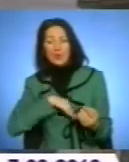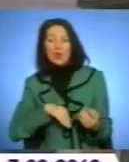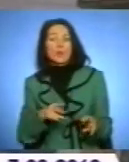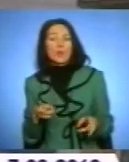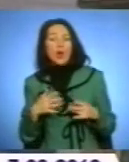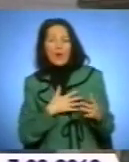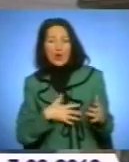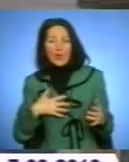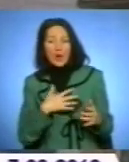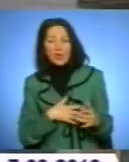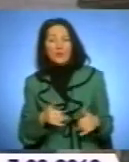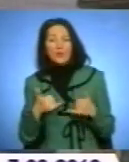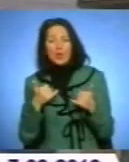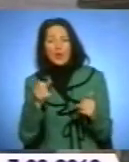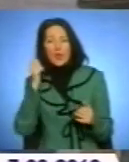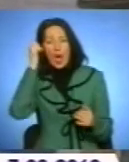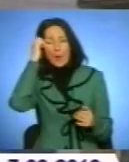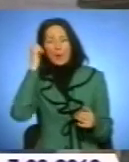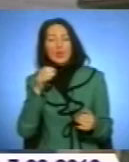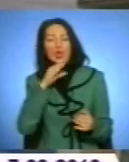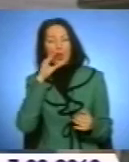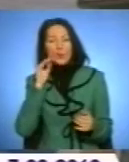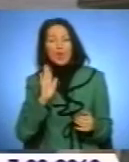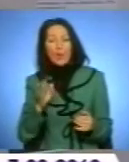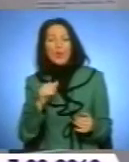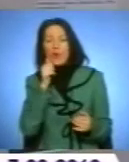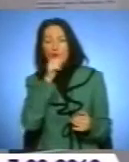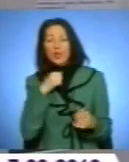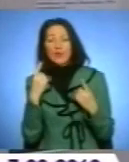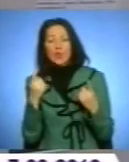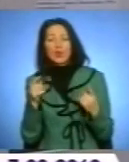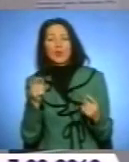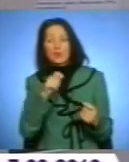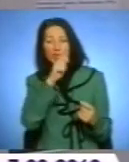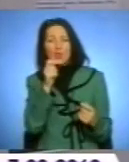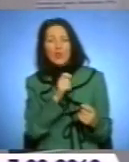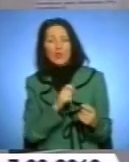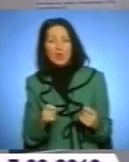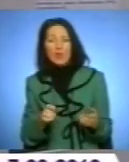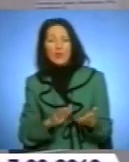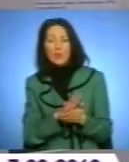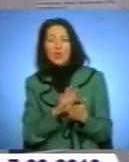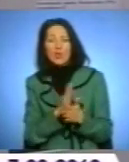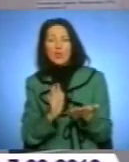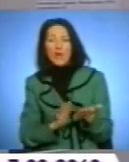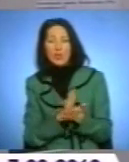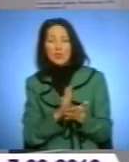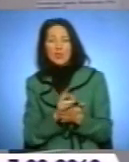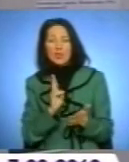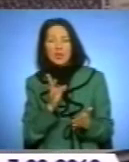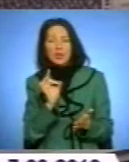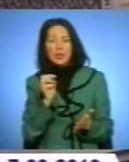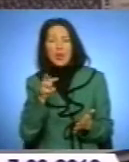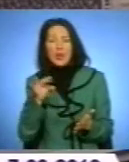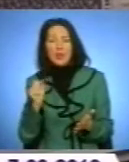Вшанування пам'яті Кобзаря відбувалося і в роки Великої Вітчизняної війни. Публікації у газеті «Кременецький вісник» свідчать про величезне